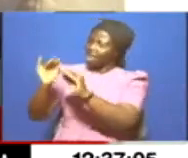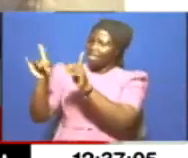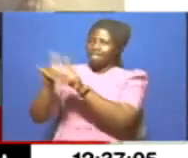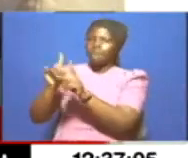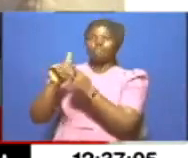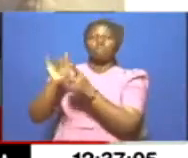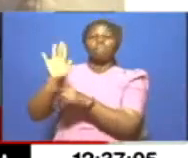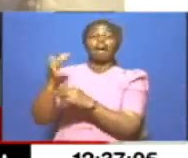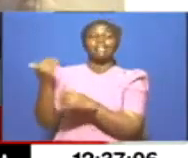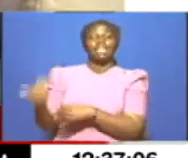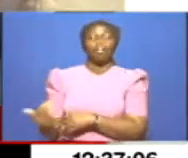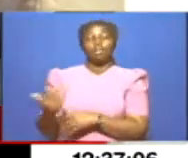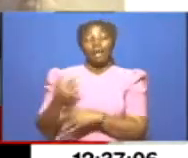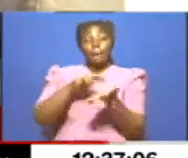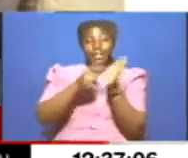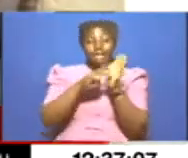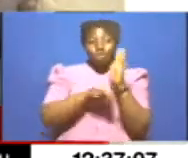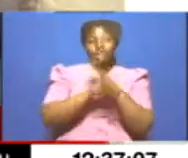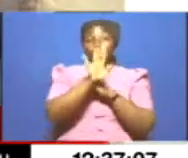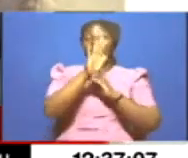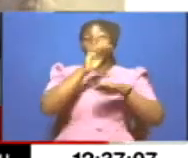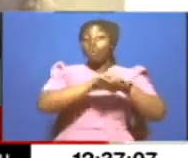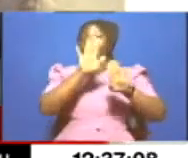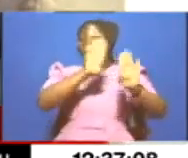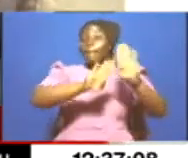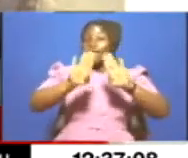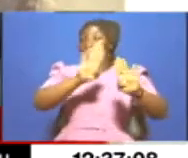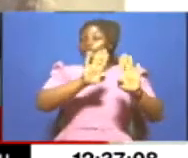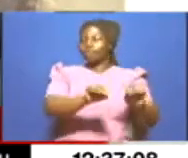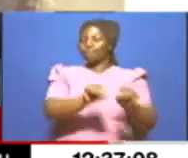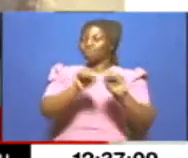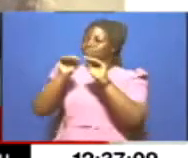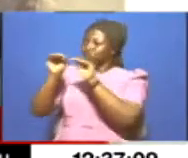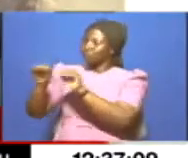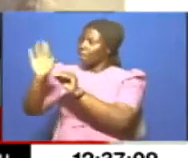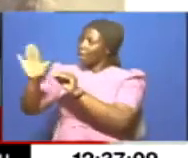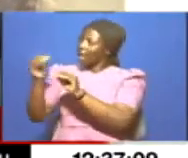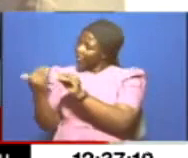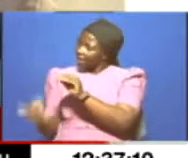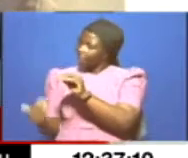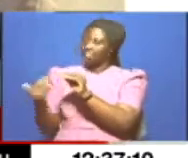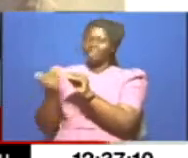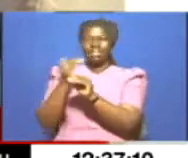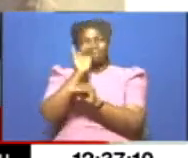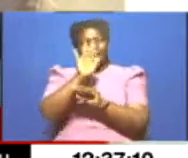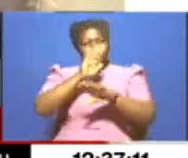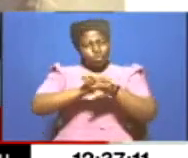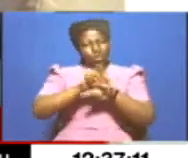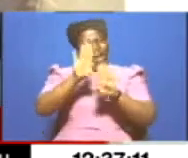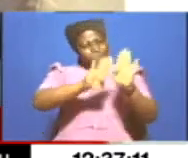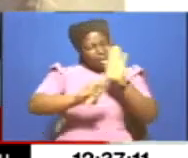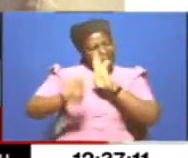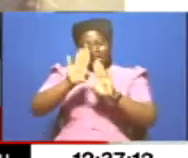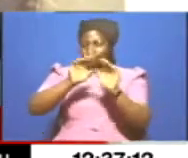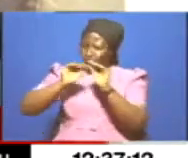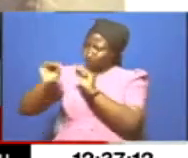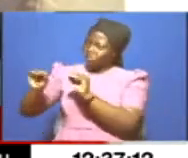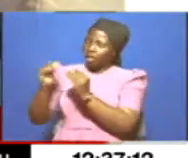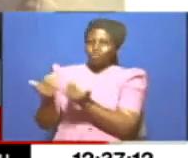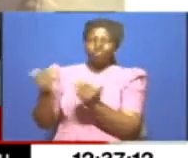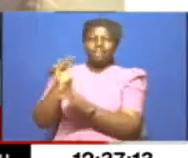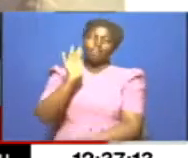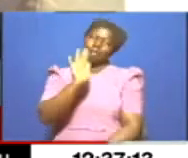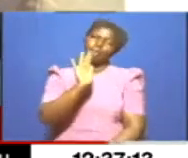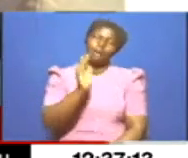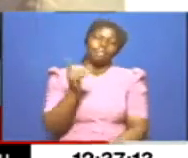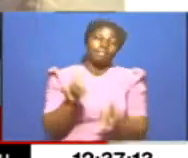Yani transferring your good morals to your child. Yani ile tabia yako nzuri unaiweka kwa mtoto wako. Na jambo la